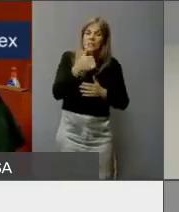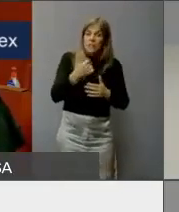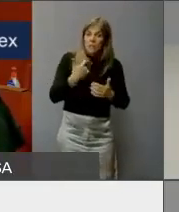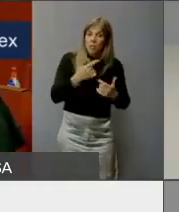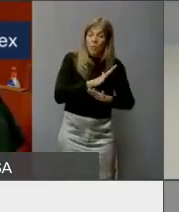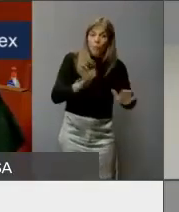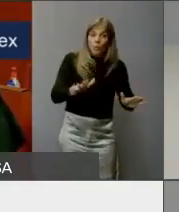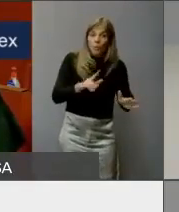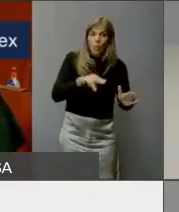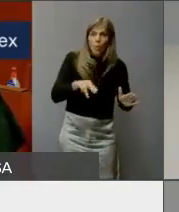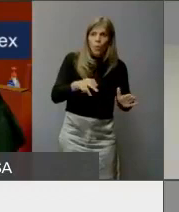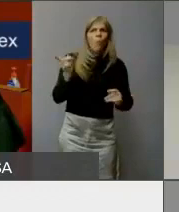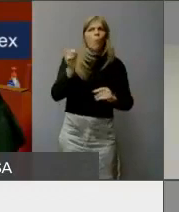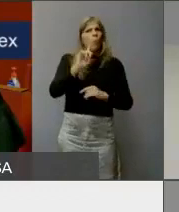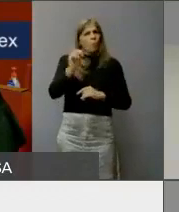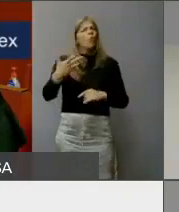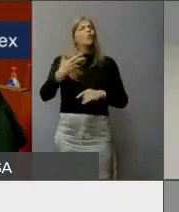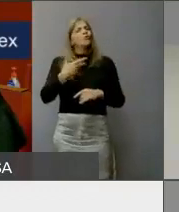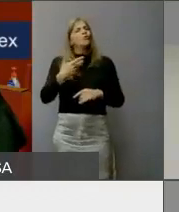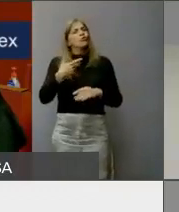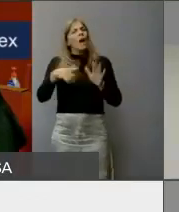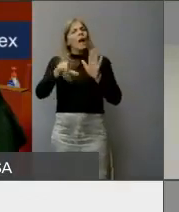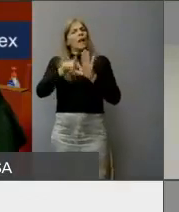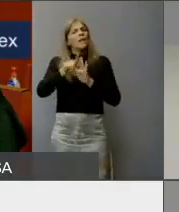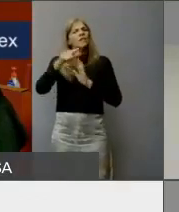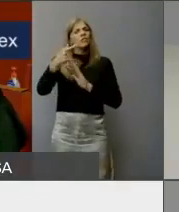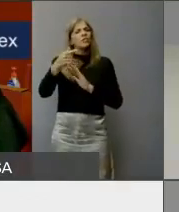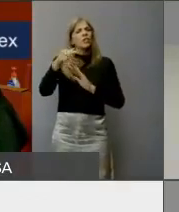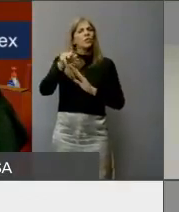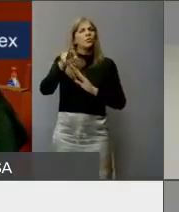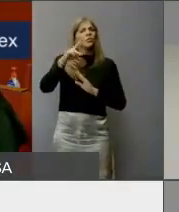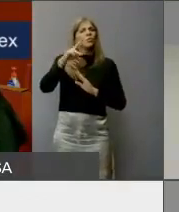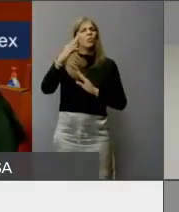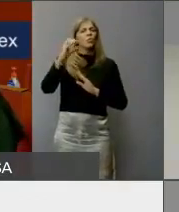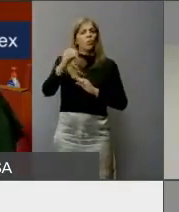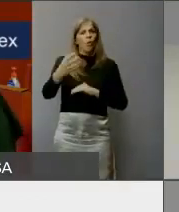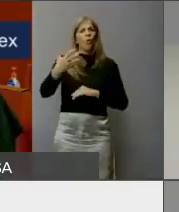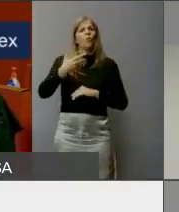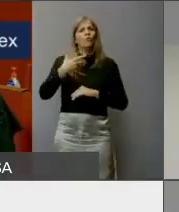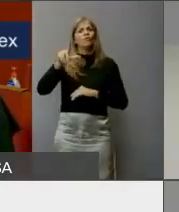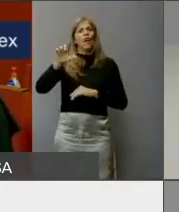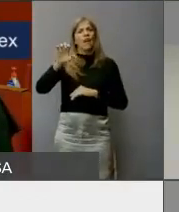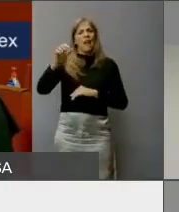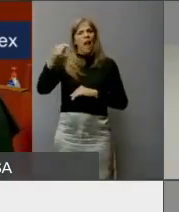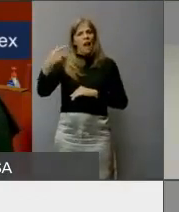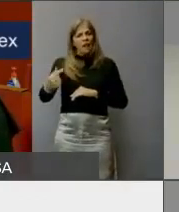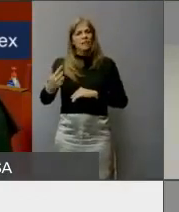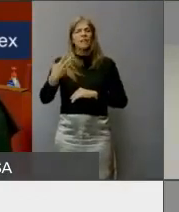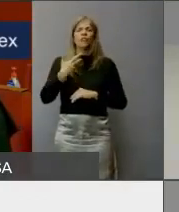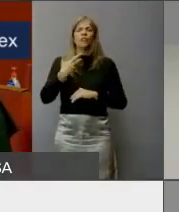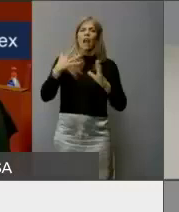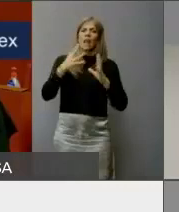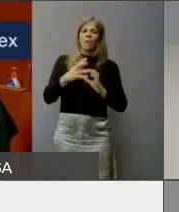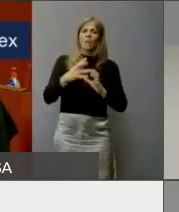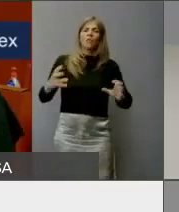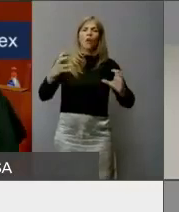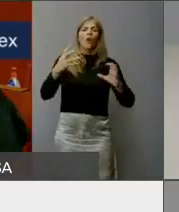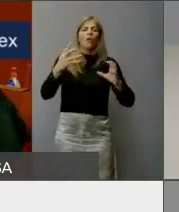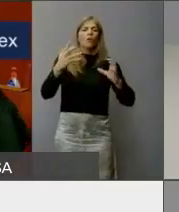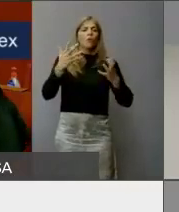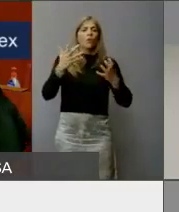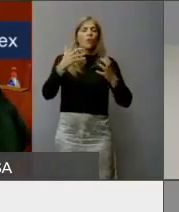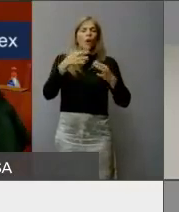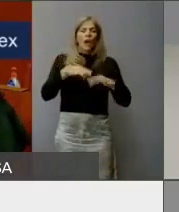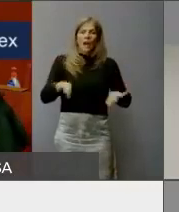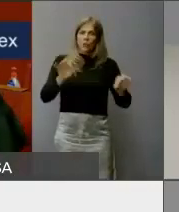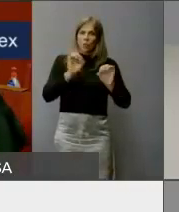risposto no c'è la legge turco ci sono i letti ci sono comunque e lavora tra le ducati vi territoriali ci sono comunque